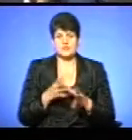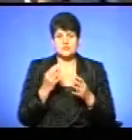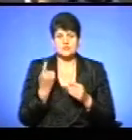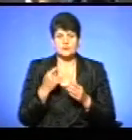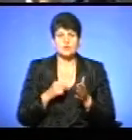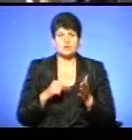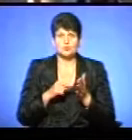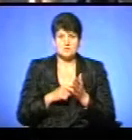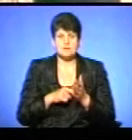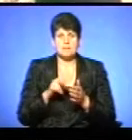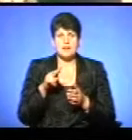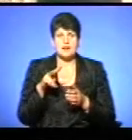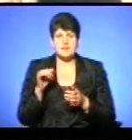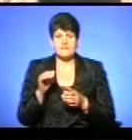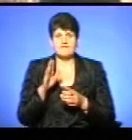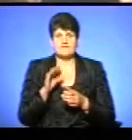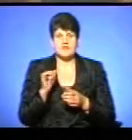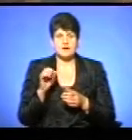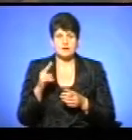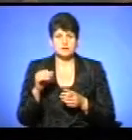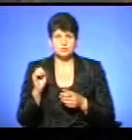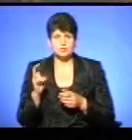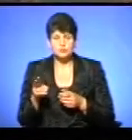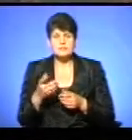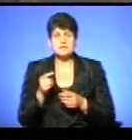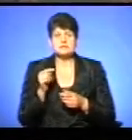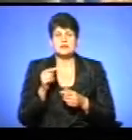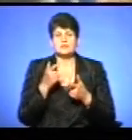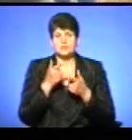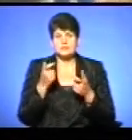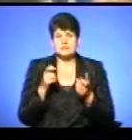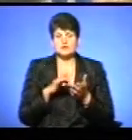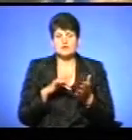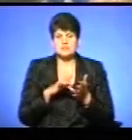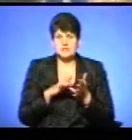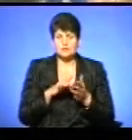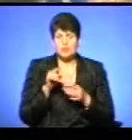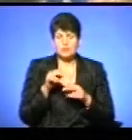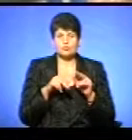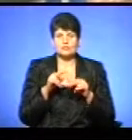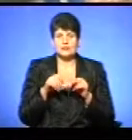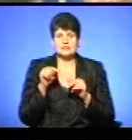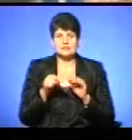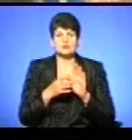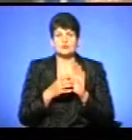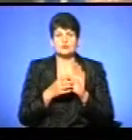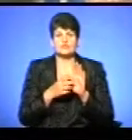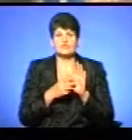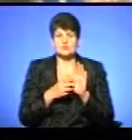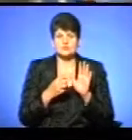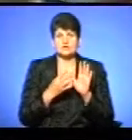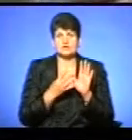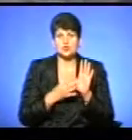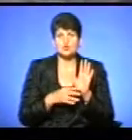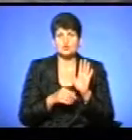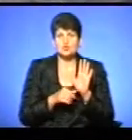маршруту – Плебанівський віадук. За словами директора туристично-інформаційного центру Степана Зелінського, його побудували в 1896